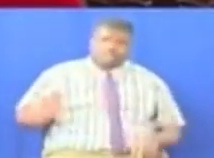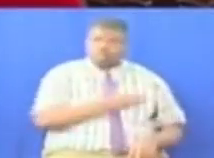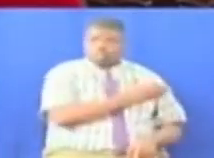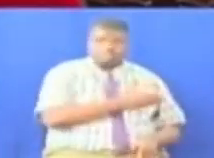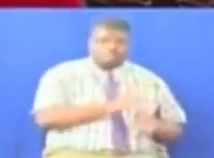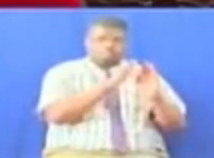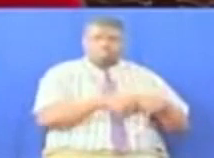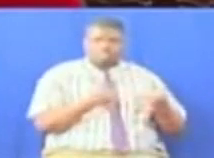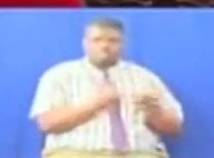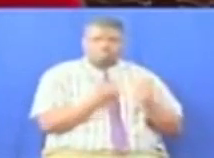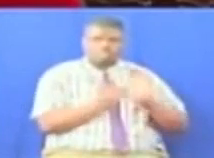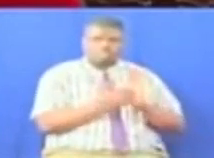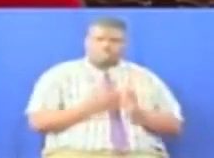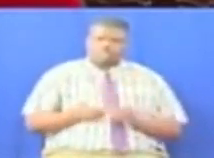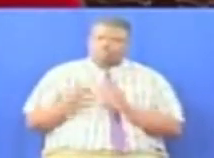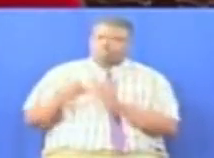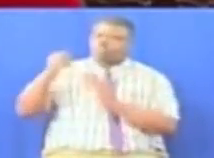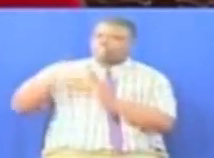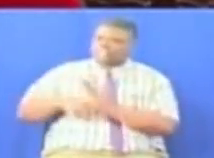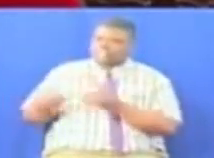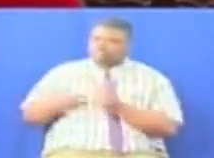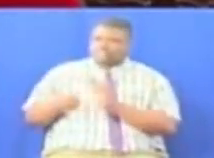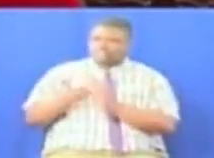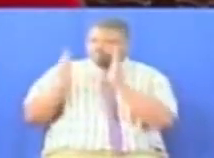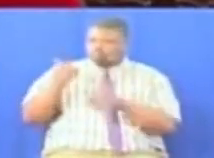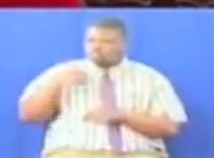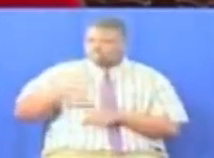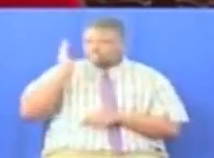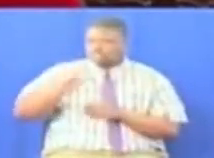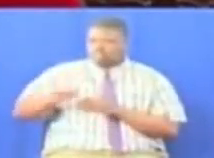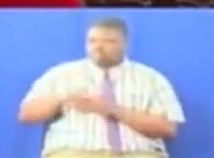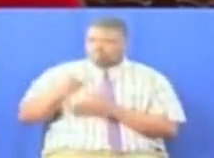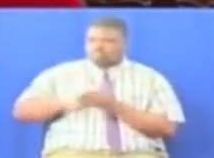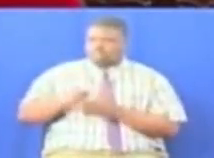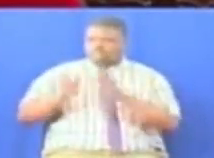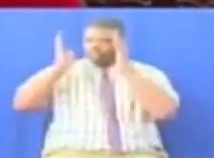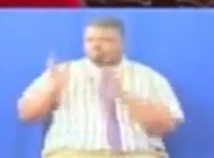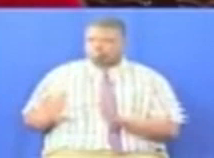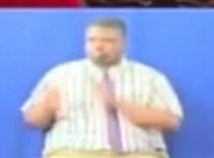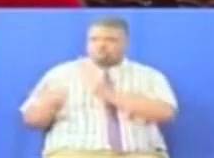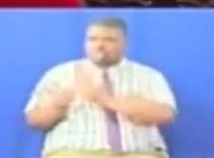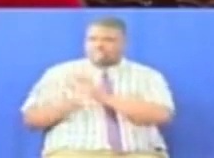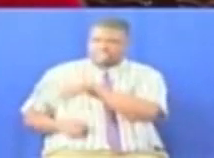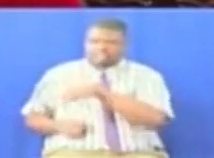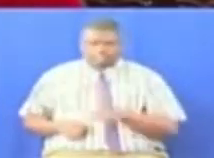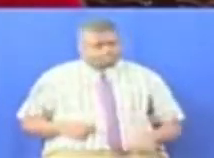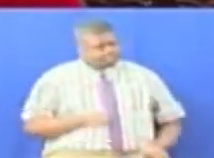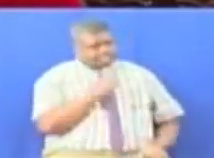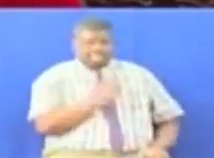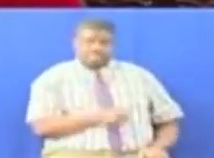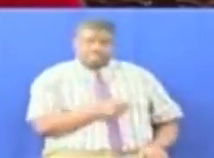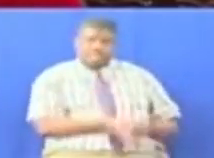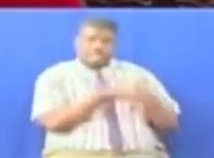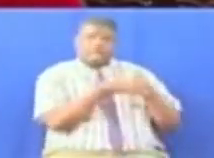sheria na badala yake kuwapeleka kuwa chini ya mwanasheria mkuu wa serikali akimtumia mwandishi mkuu wa sheria. Mheshimiwa Spika, naibu